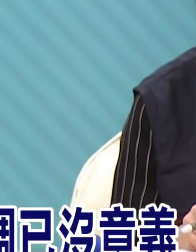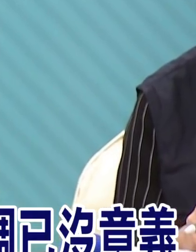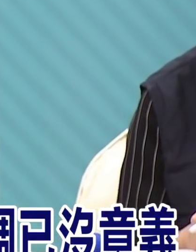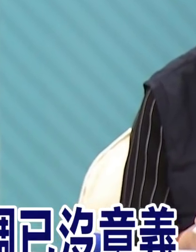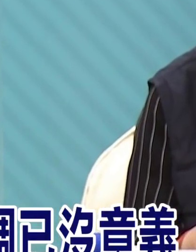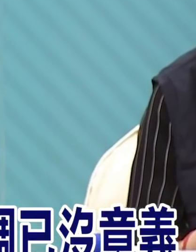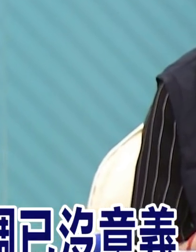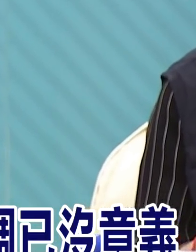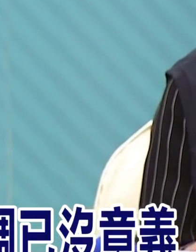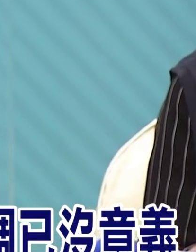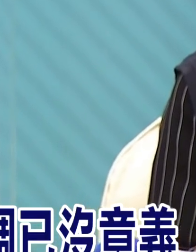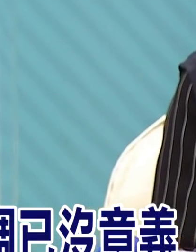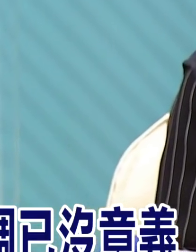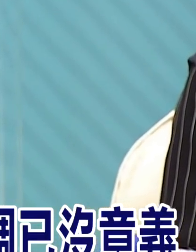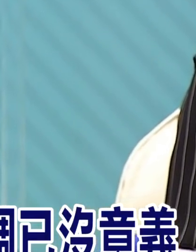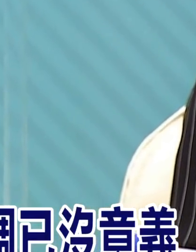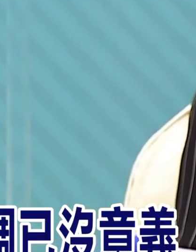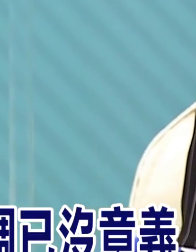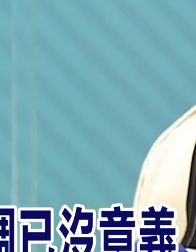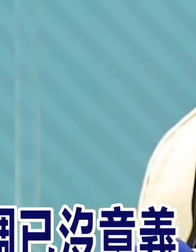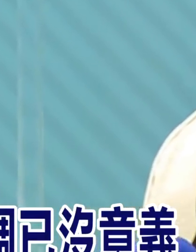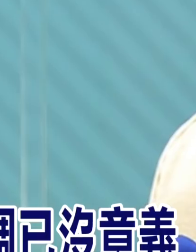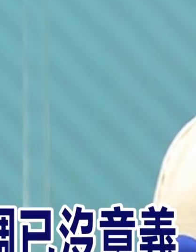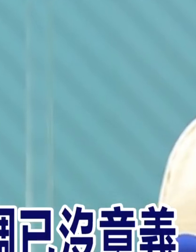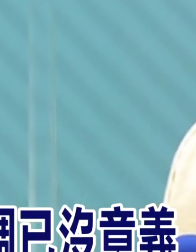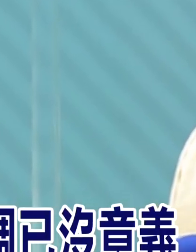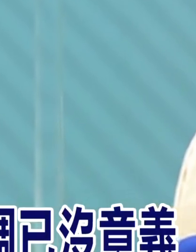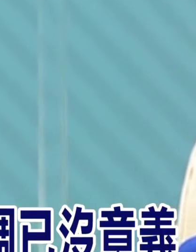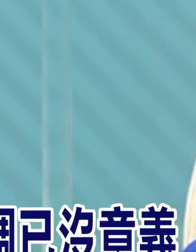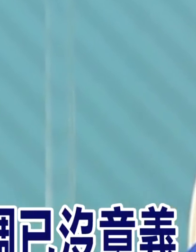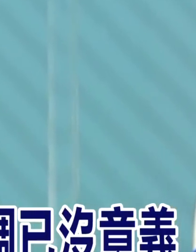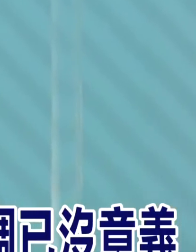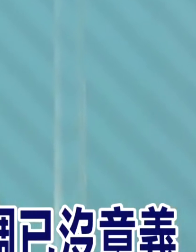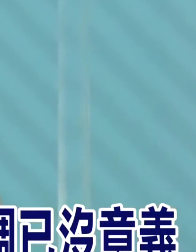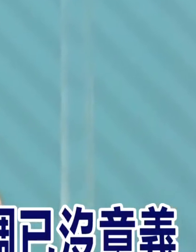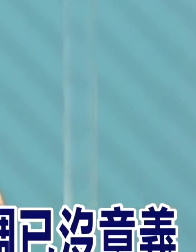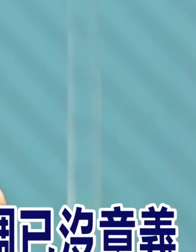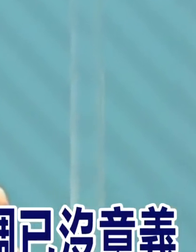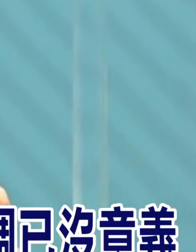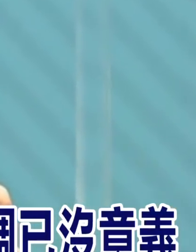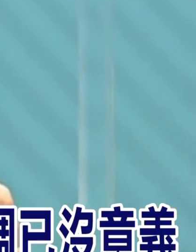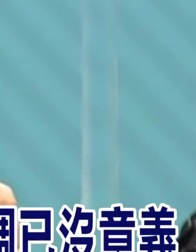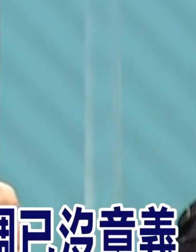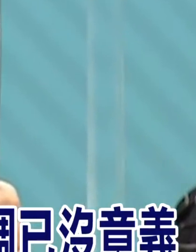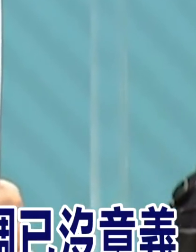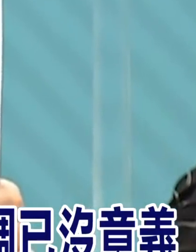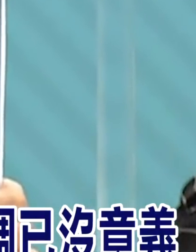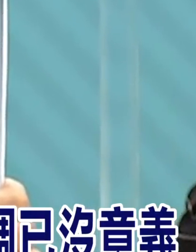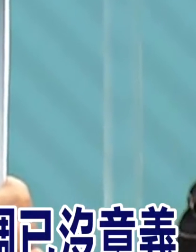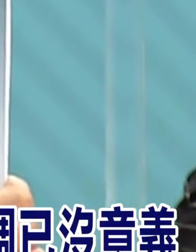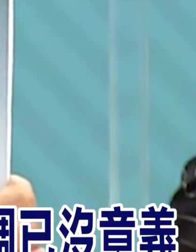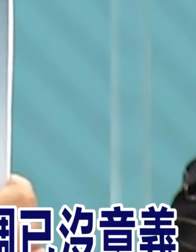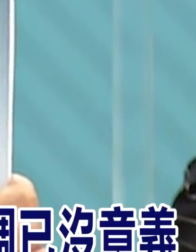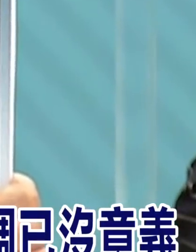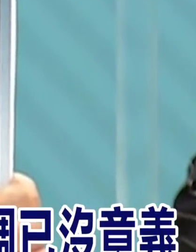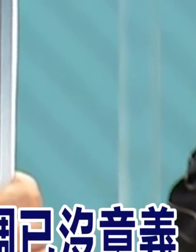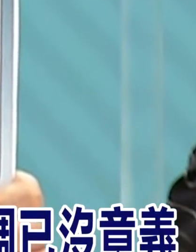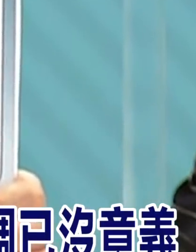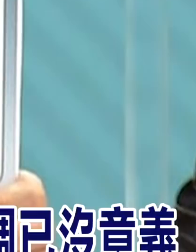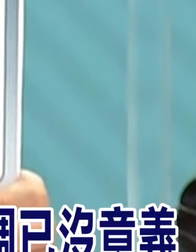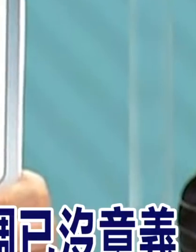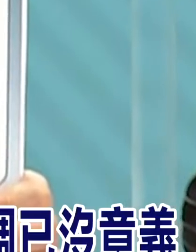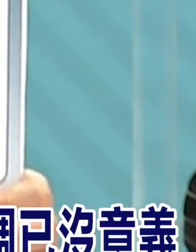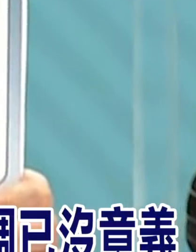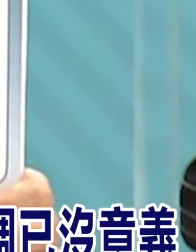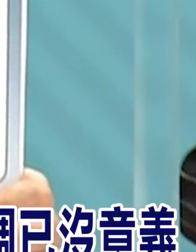病日啊，不管是发病日或研判日啊，去画，大概看起来。趋势是还算稳定的、